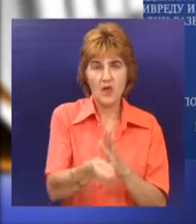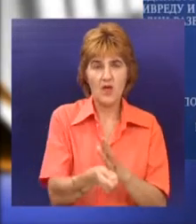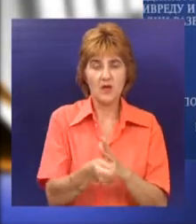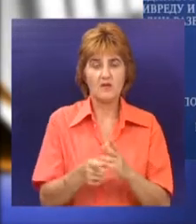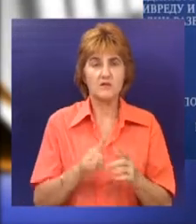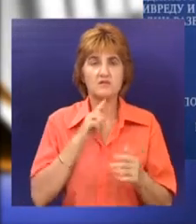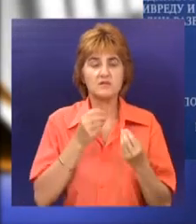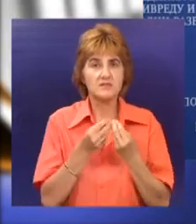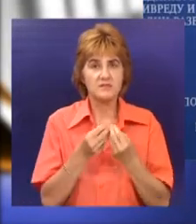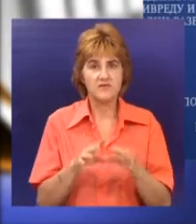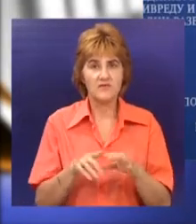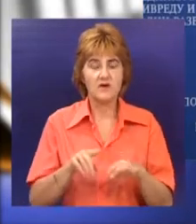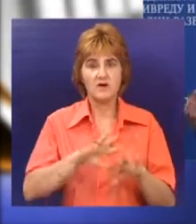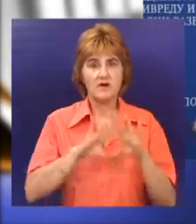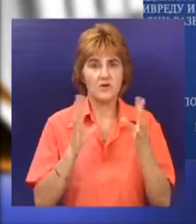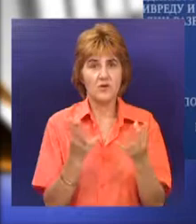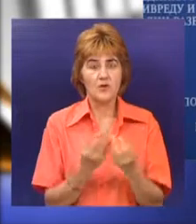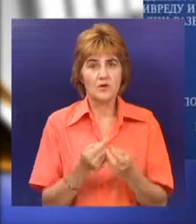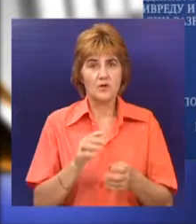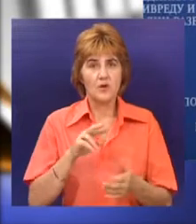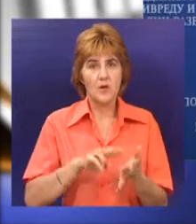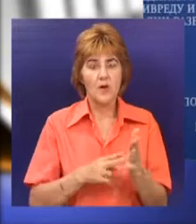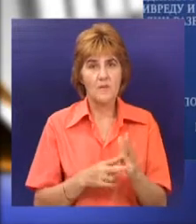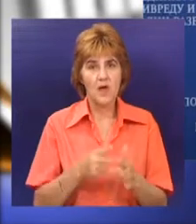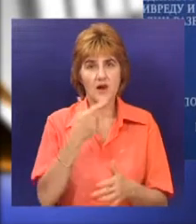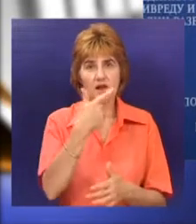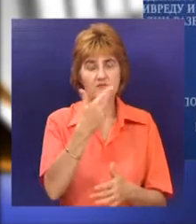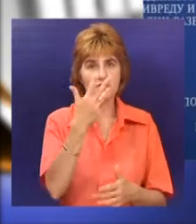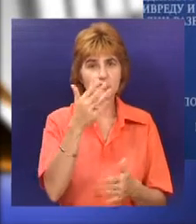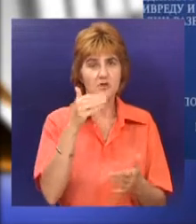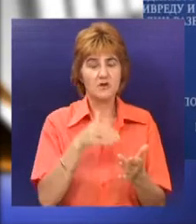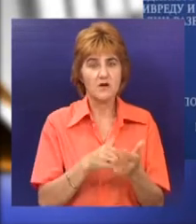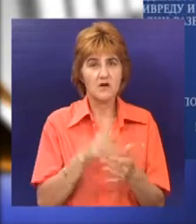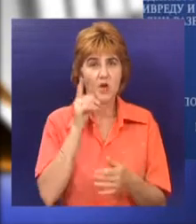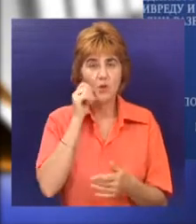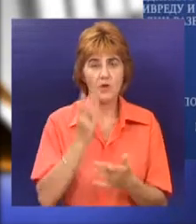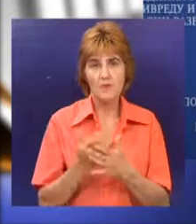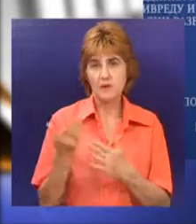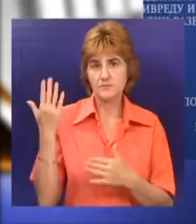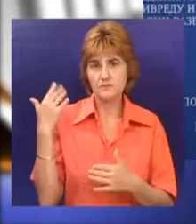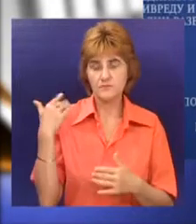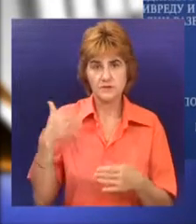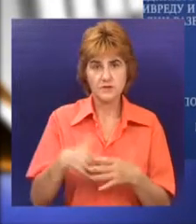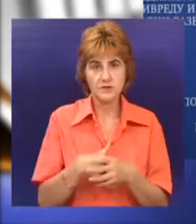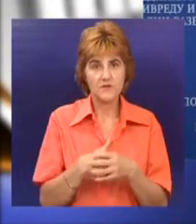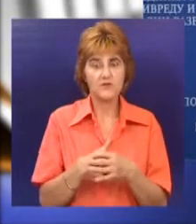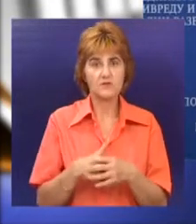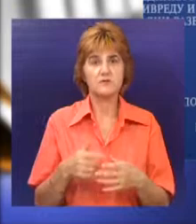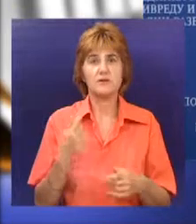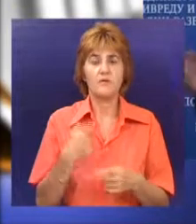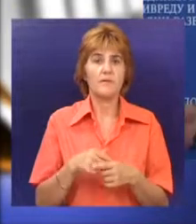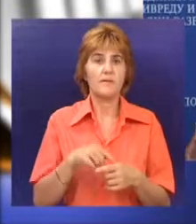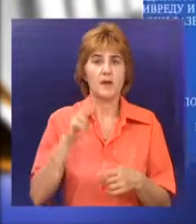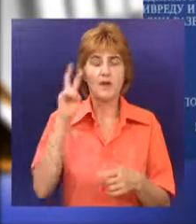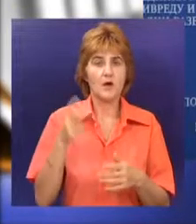ulagati u infrastrukturu. I mi smo te 24.000 ljudi zaposlili što preko sekretarijata za rad, što preko fonda za razvoj, što